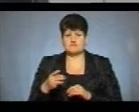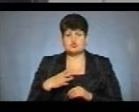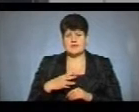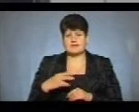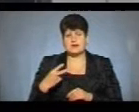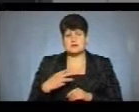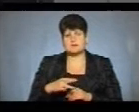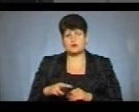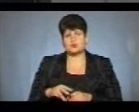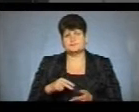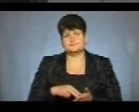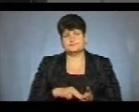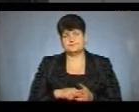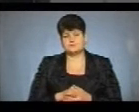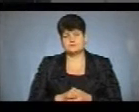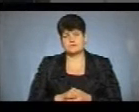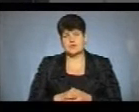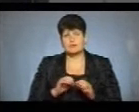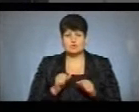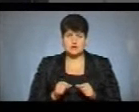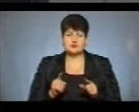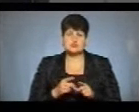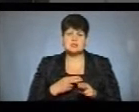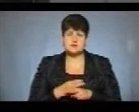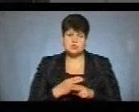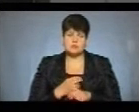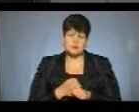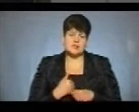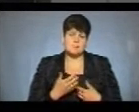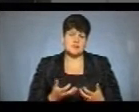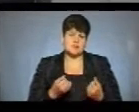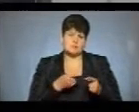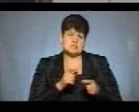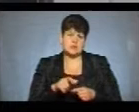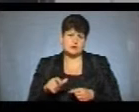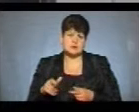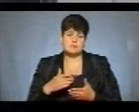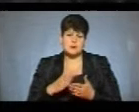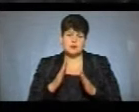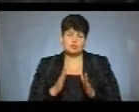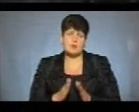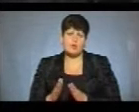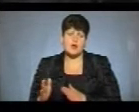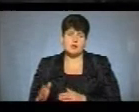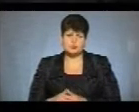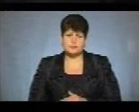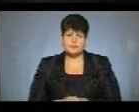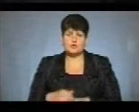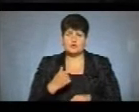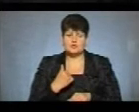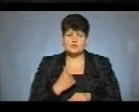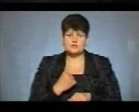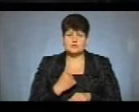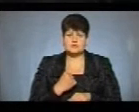хвилин. Можливо, трошки перешкоджає в роботі, але я підтримую тих людей, тому що має бути порядок. Основна